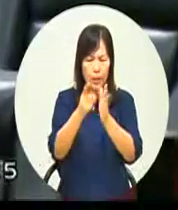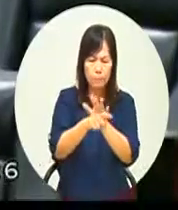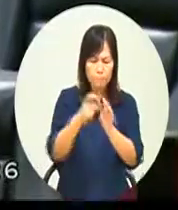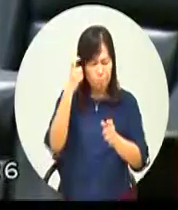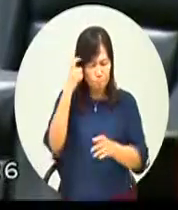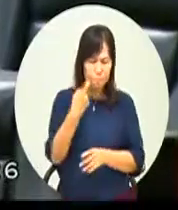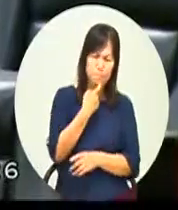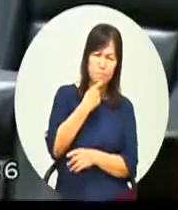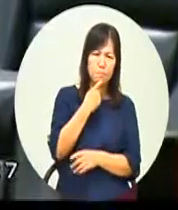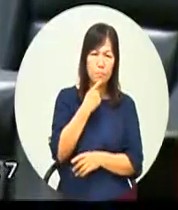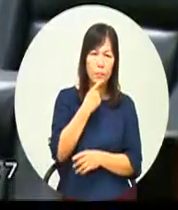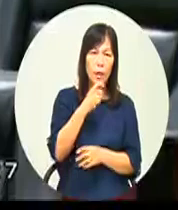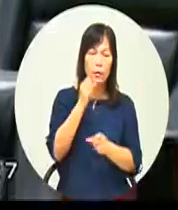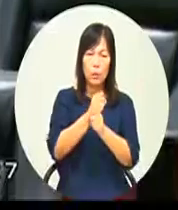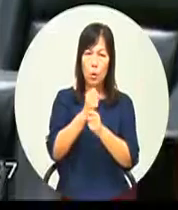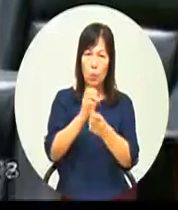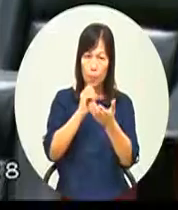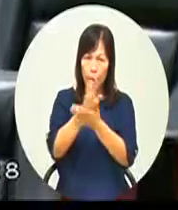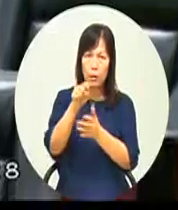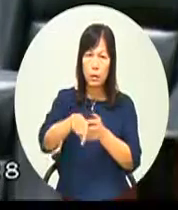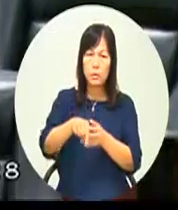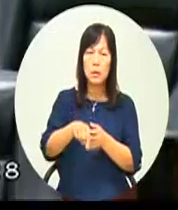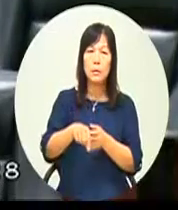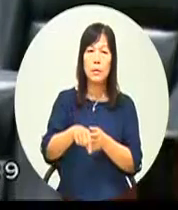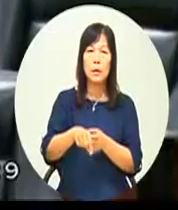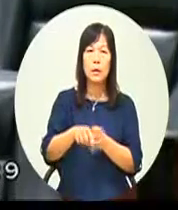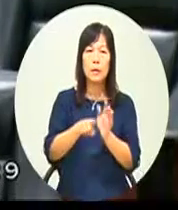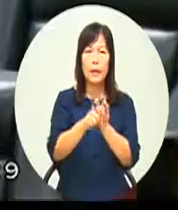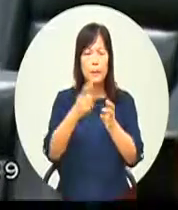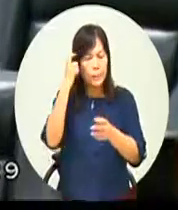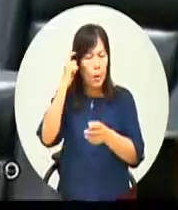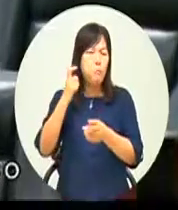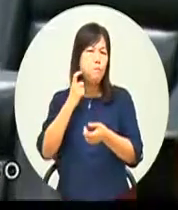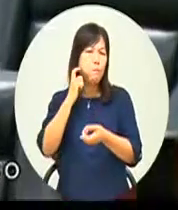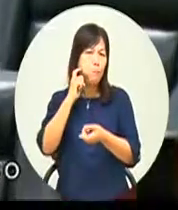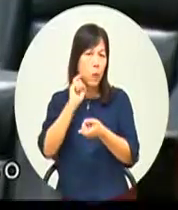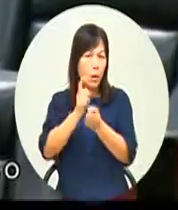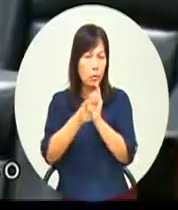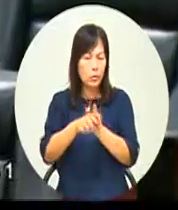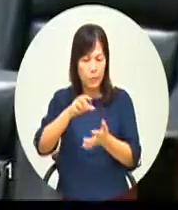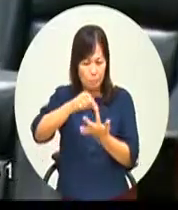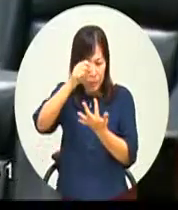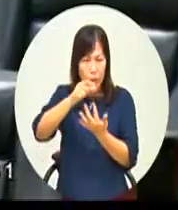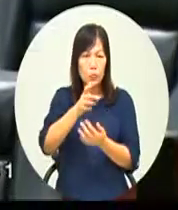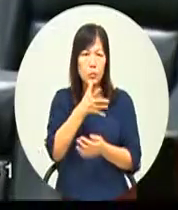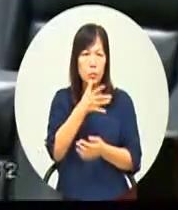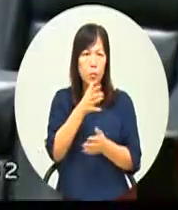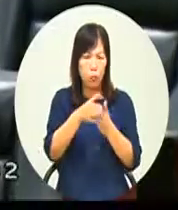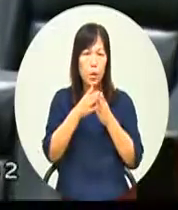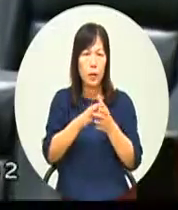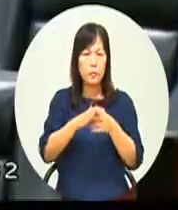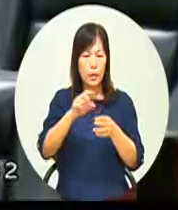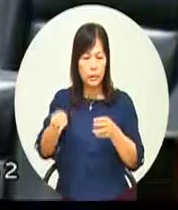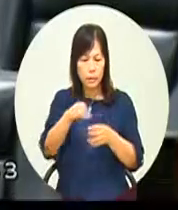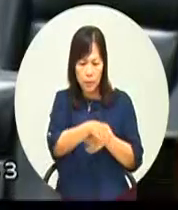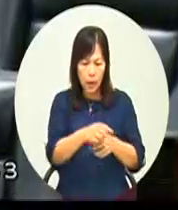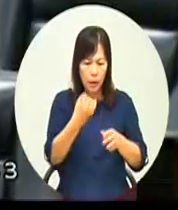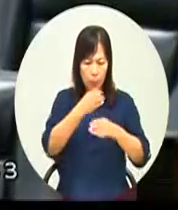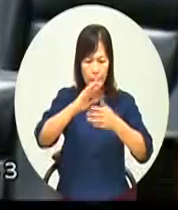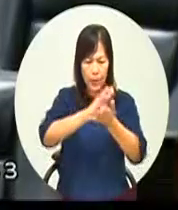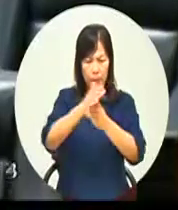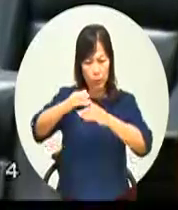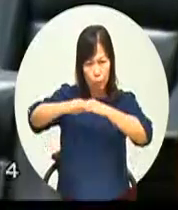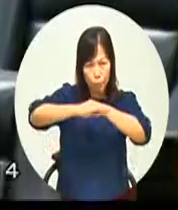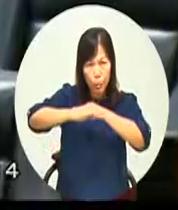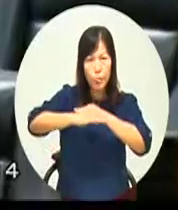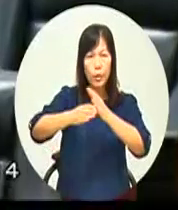以在业务报告看到这个部分，其实在这边也刻意的去把它挑出来讲说怎么样在这两个之间取得一个平衡点，这也是